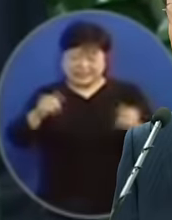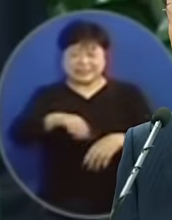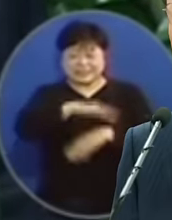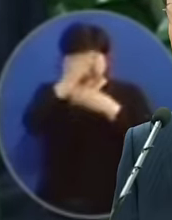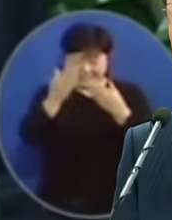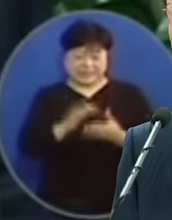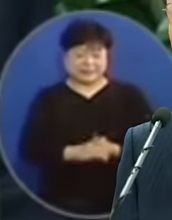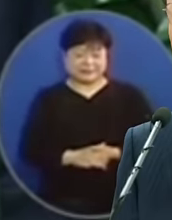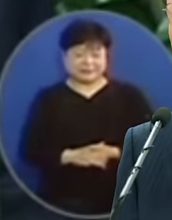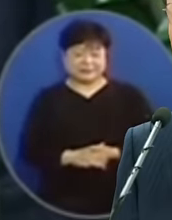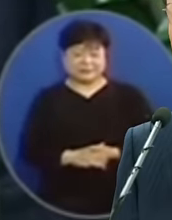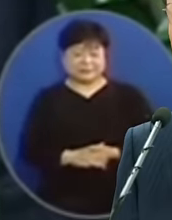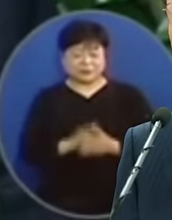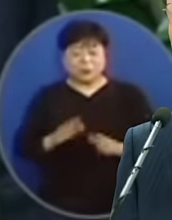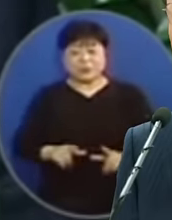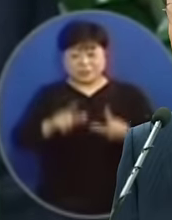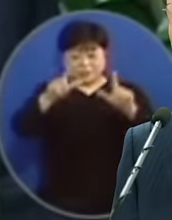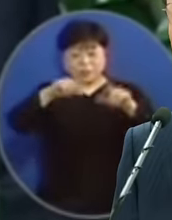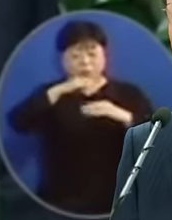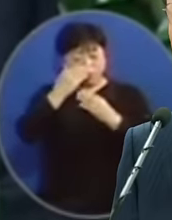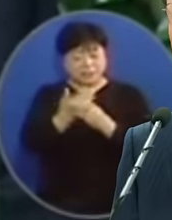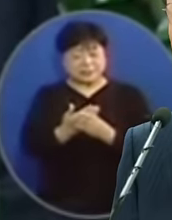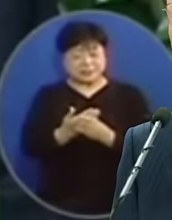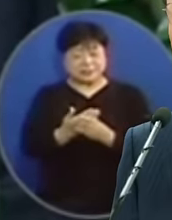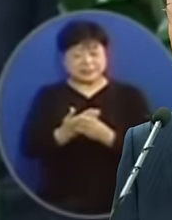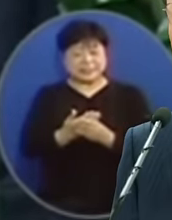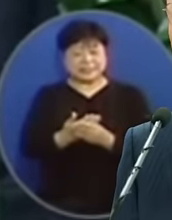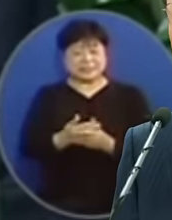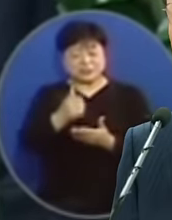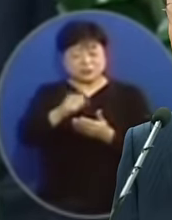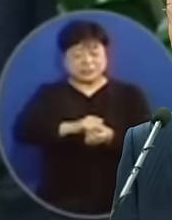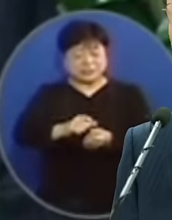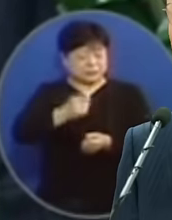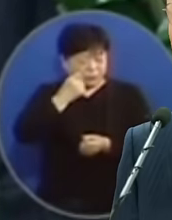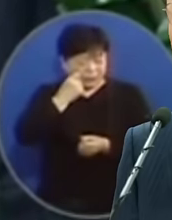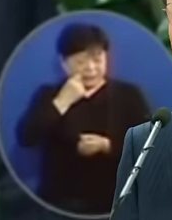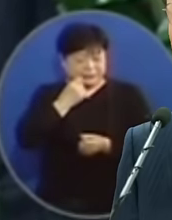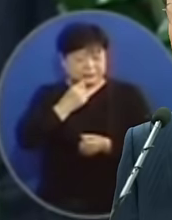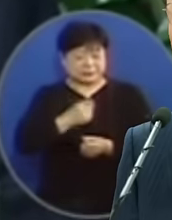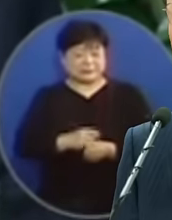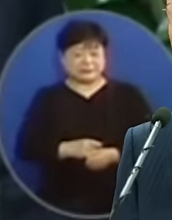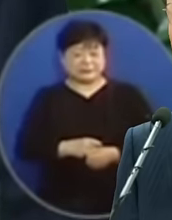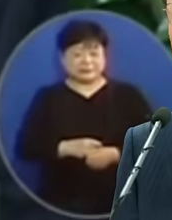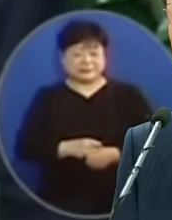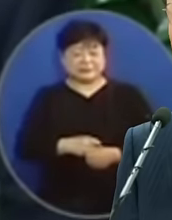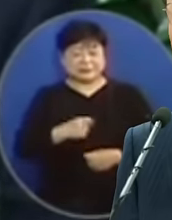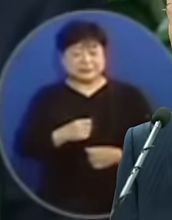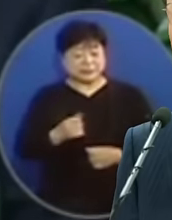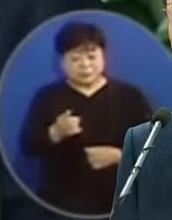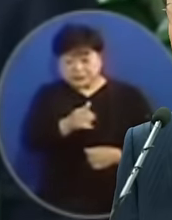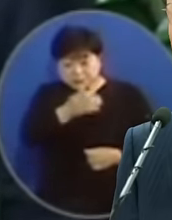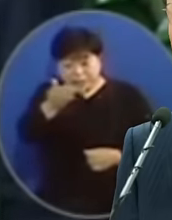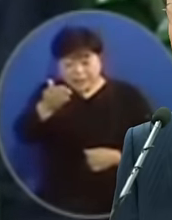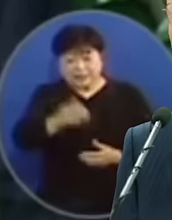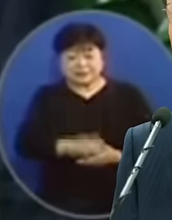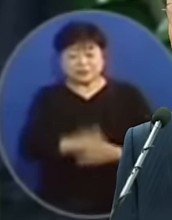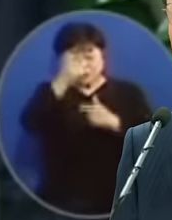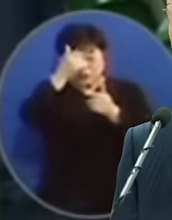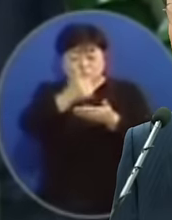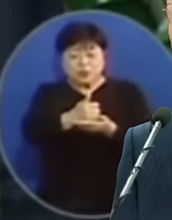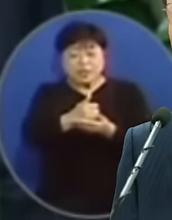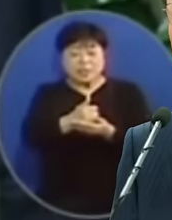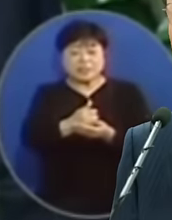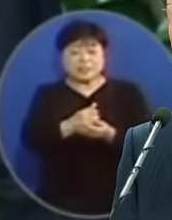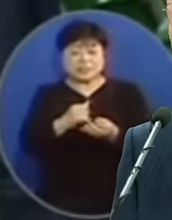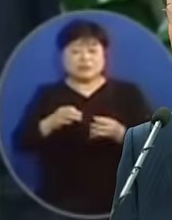있습니까? 또 오늘날도 완전히 죄를 짓지 않고 의의를 행하는 사람 누가 있습니까? 하나님은 죄인을